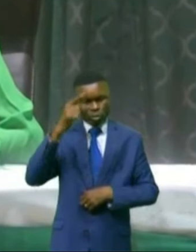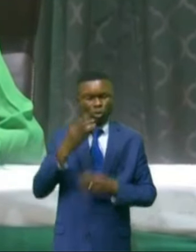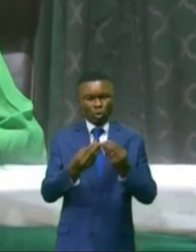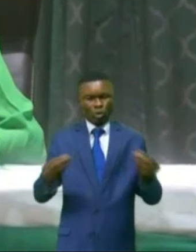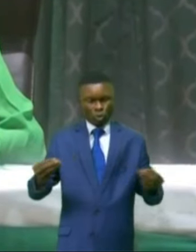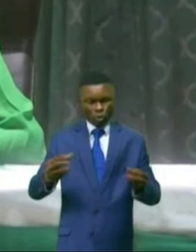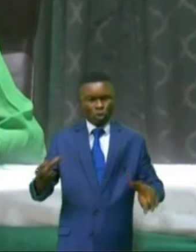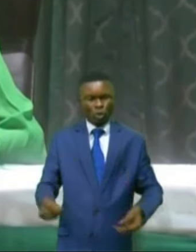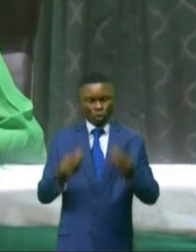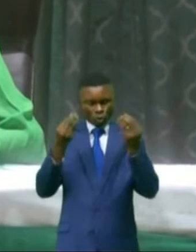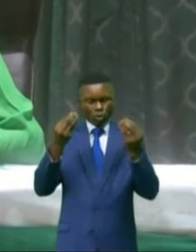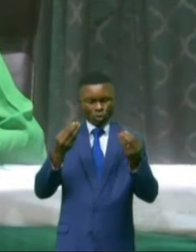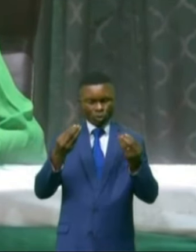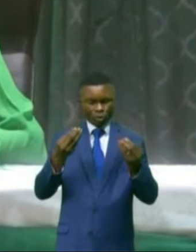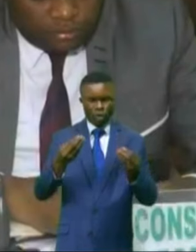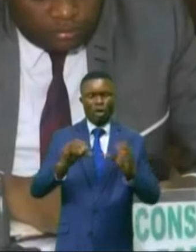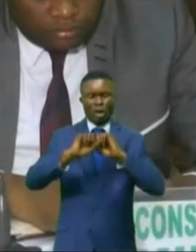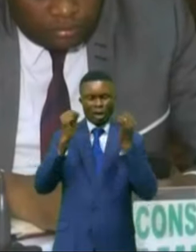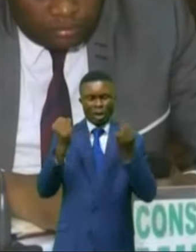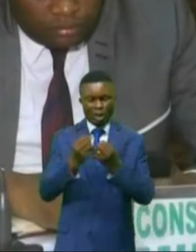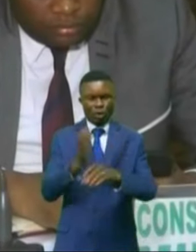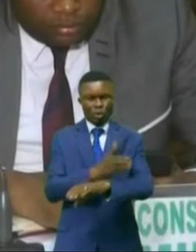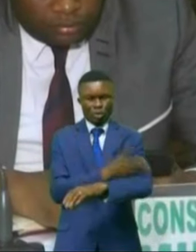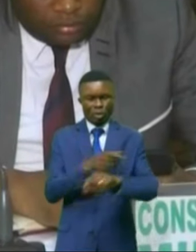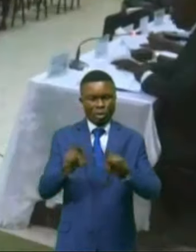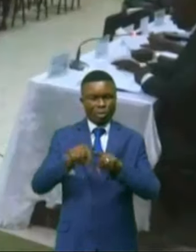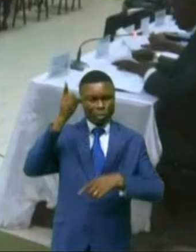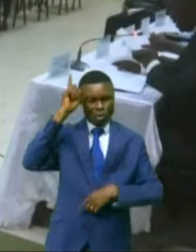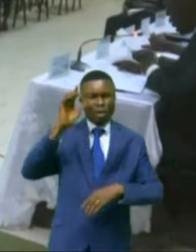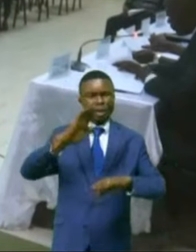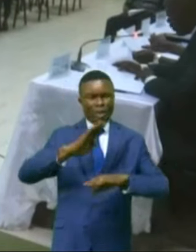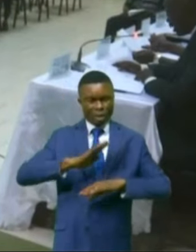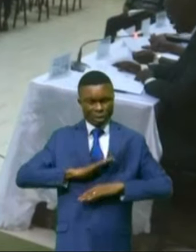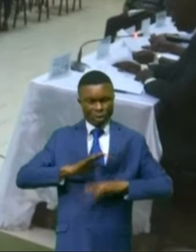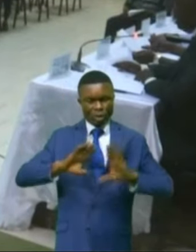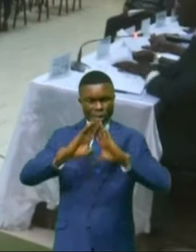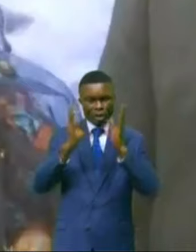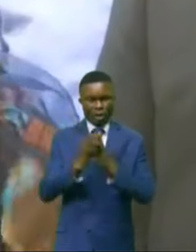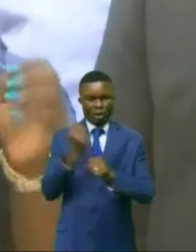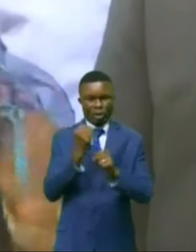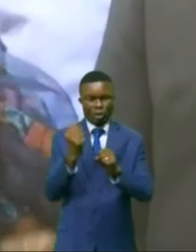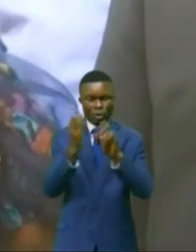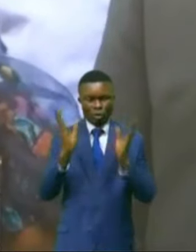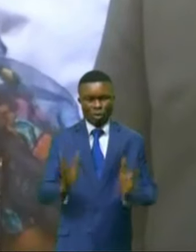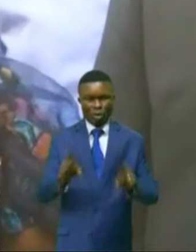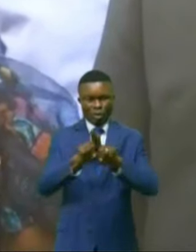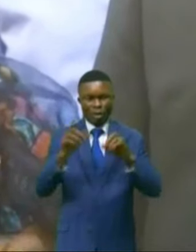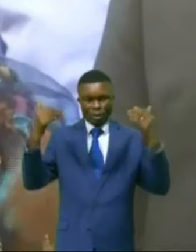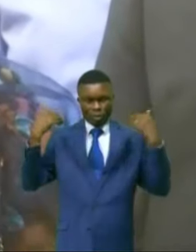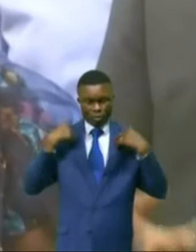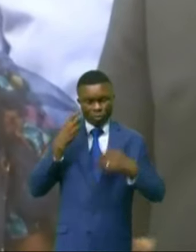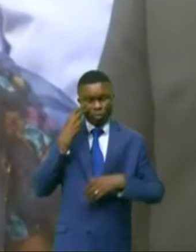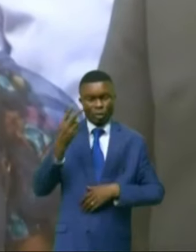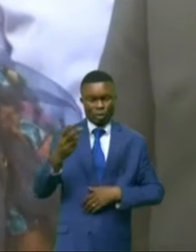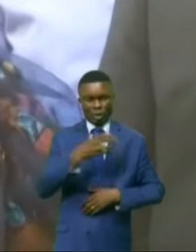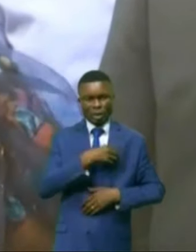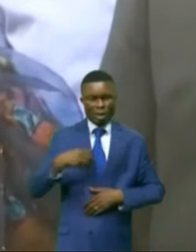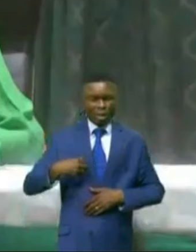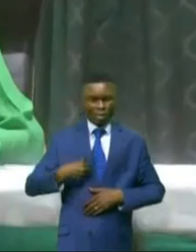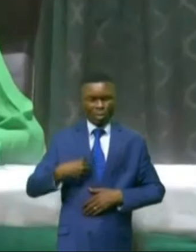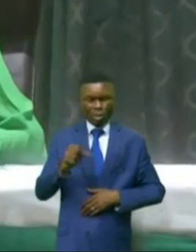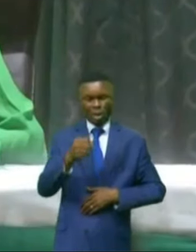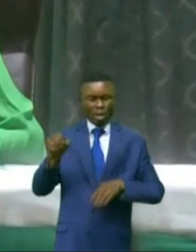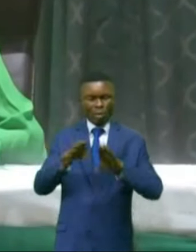SONAS retrouve sa plus belle robe d'antan. Motif de satisfaction de ses agents et cadres. On trouve en elle une porte ouverte